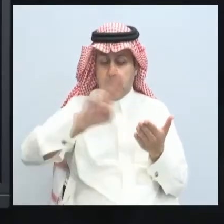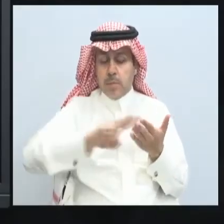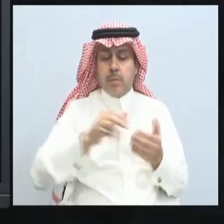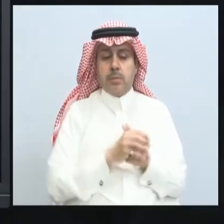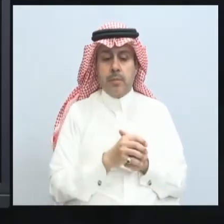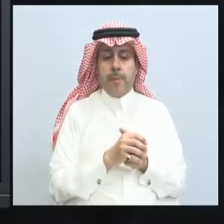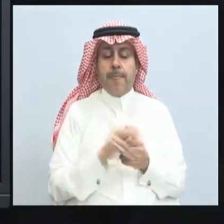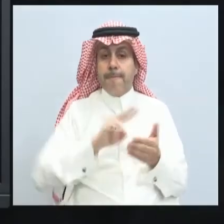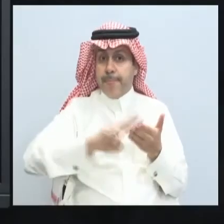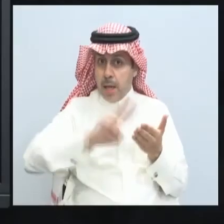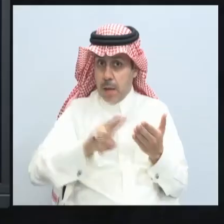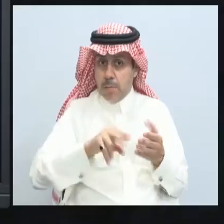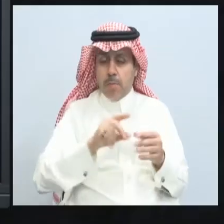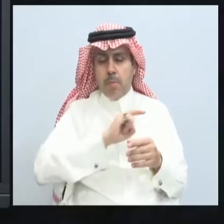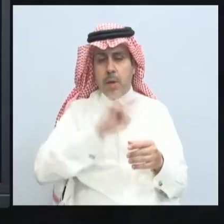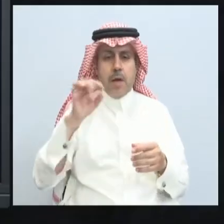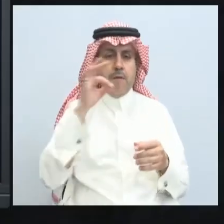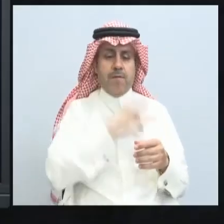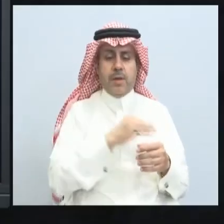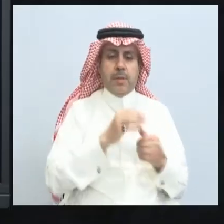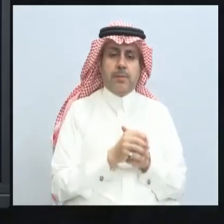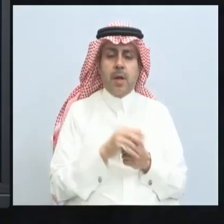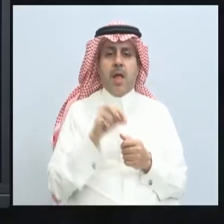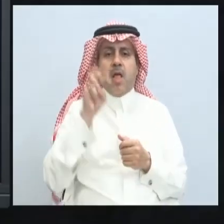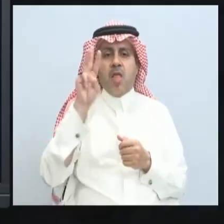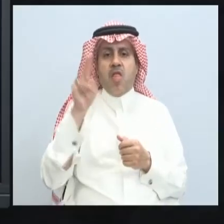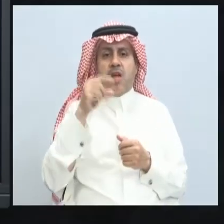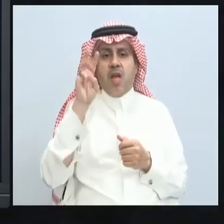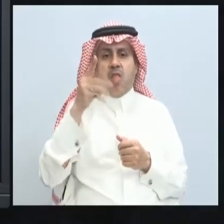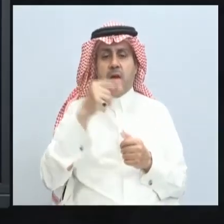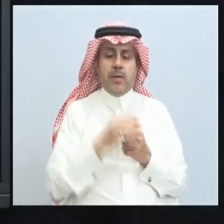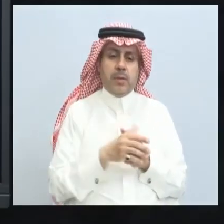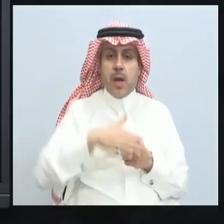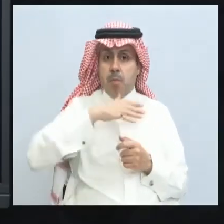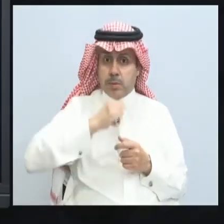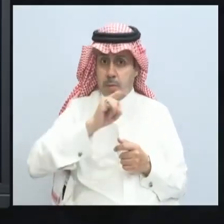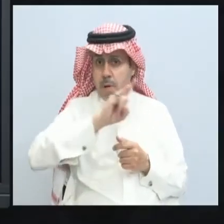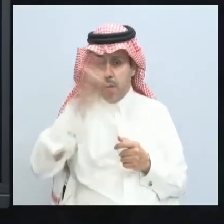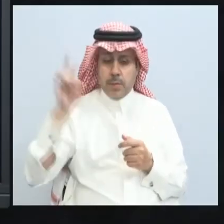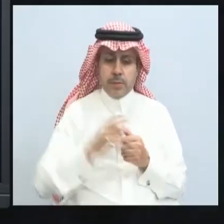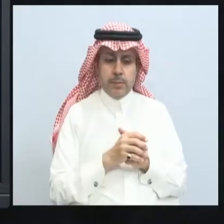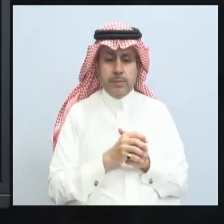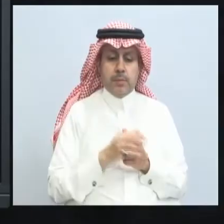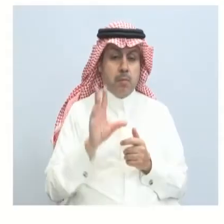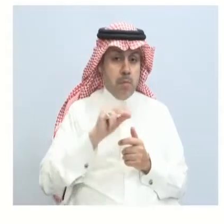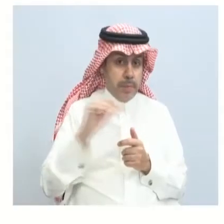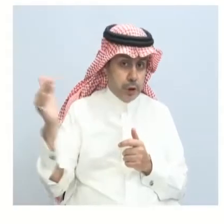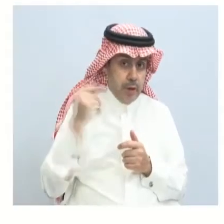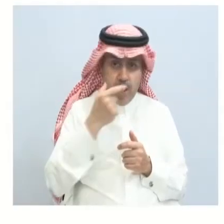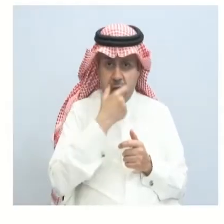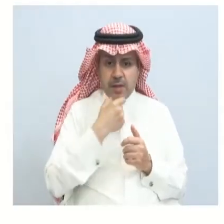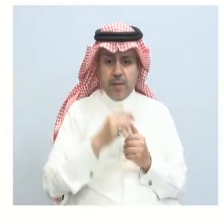الذميمه وهي الكلام الكثير بغير فائده الثرثره لماذا لان النبي صلى الله عليه وسلم نهى عنها كما جاء في هذا